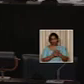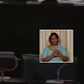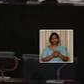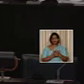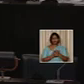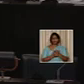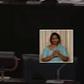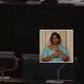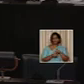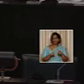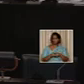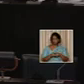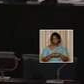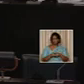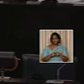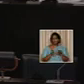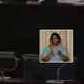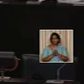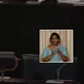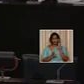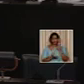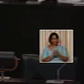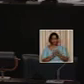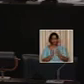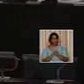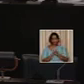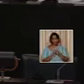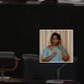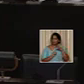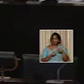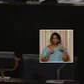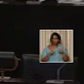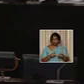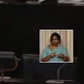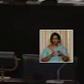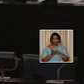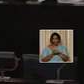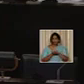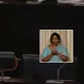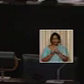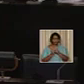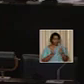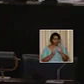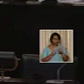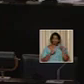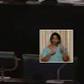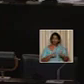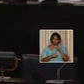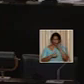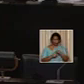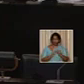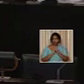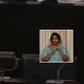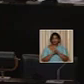खंड एकत्यकतम मे आर्थिक प्रश्न आवे एक अभी दें एक फिलियमुदागिने वा दंट स्थिर सेवे